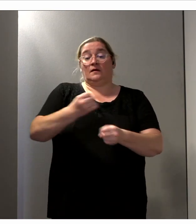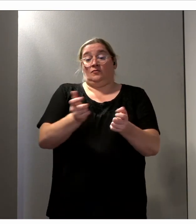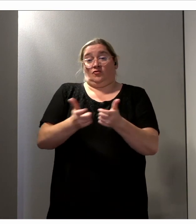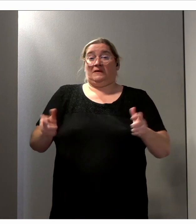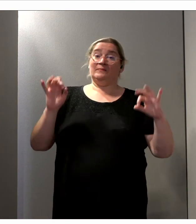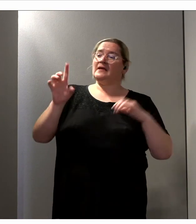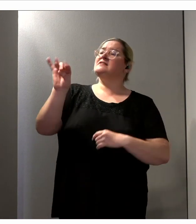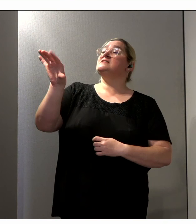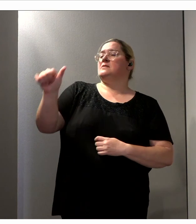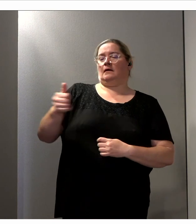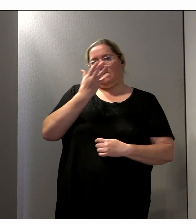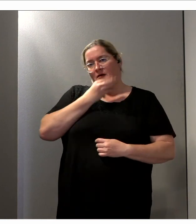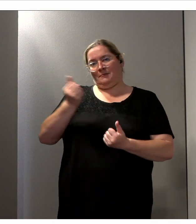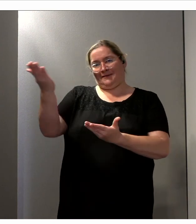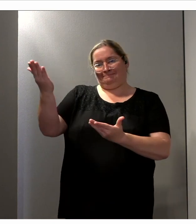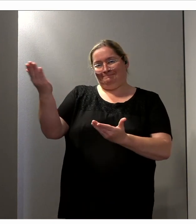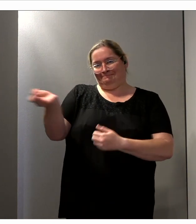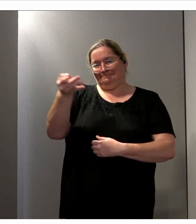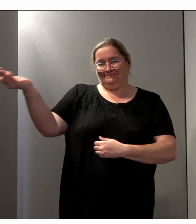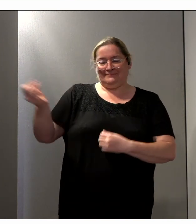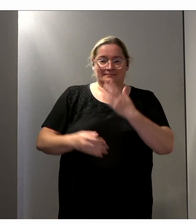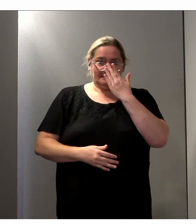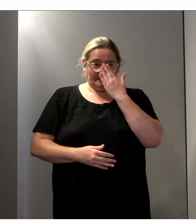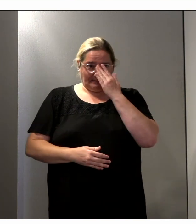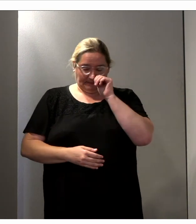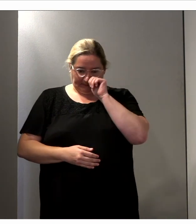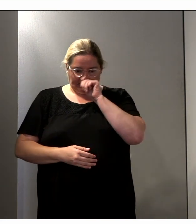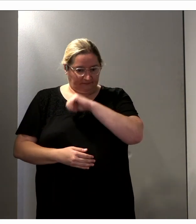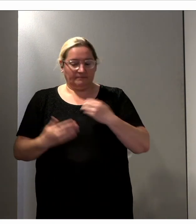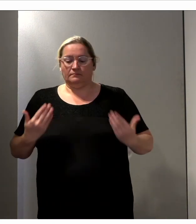exemple. Et nous avons... Aujourd'hui, nous